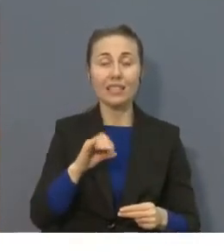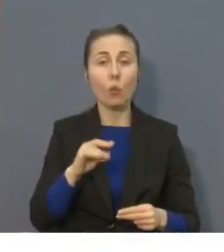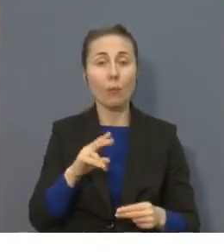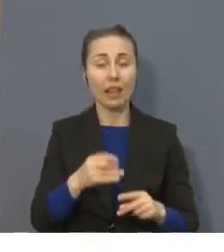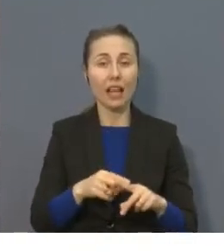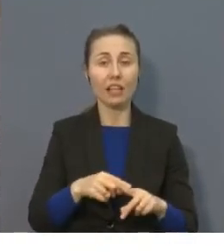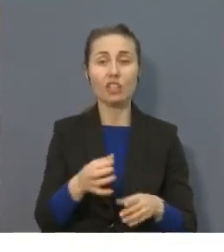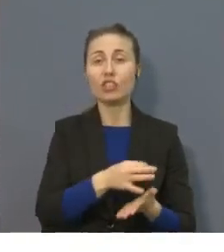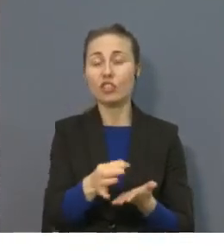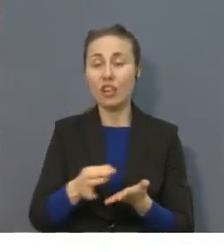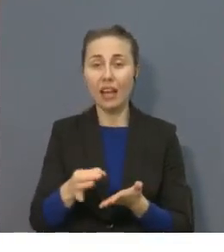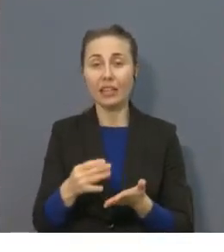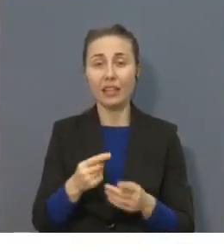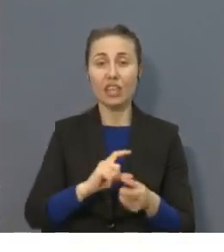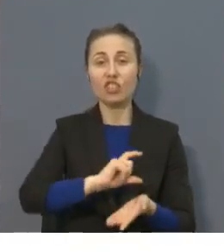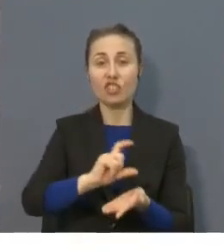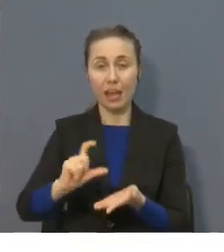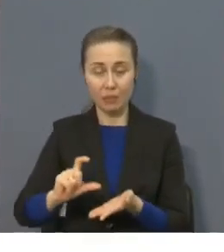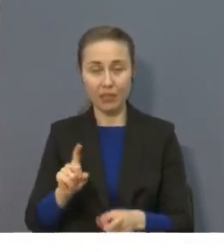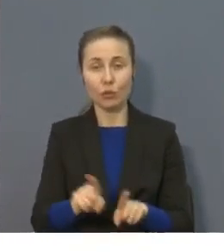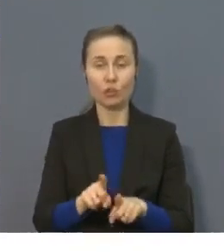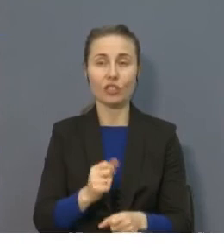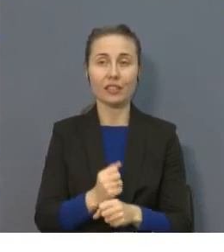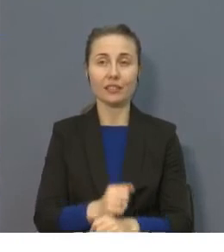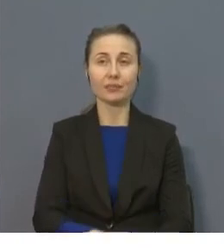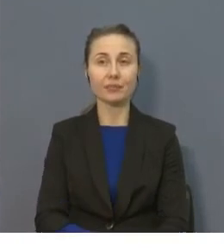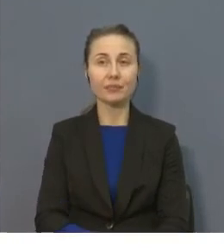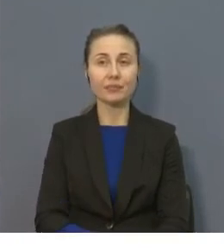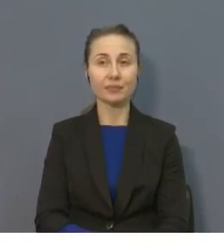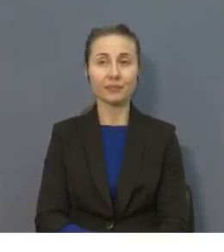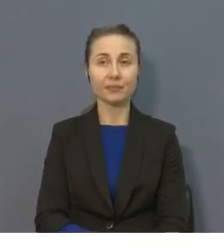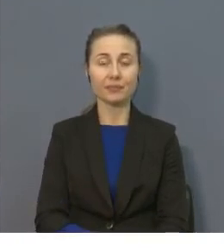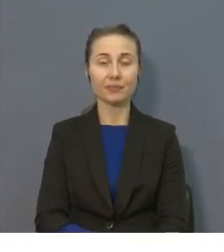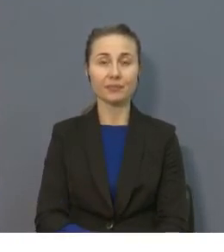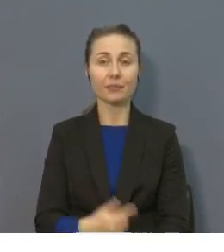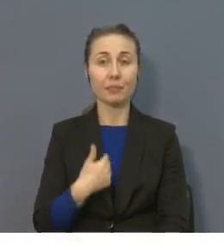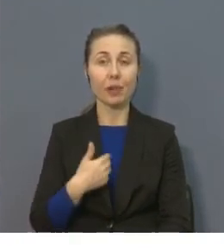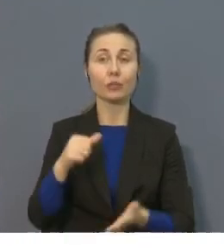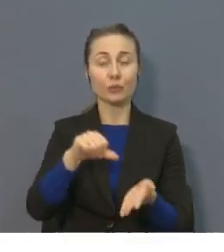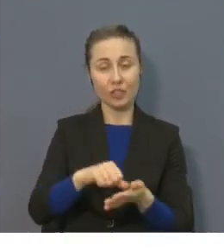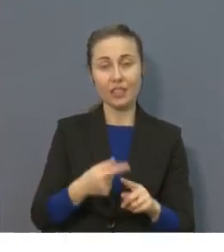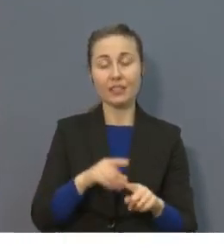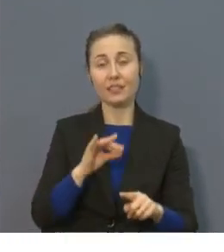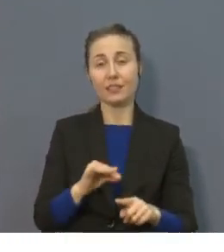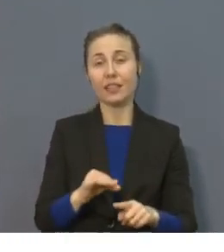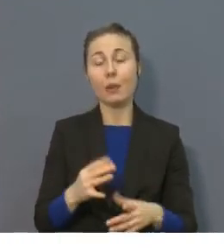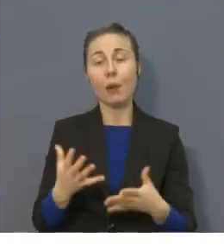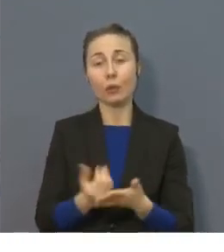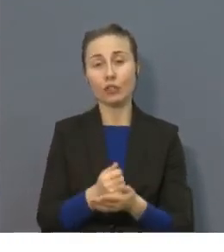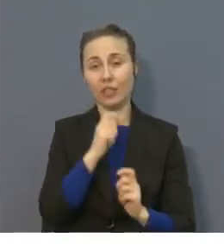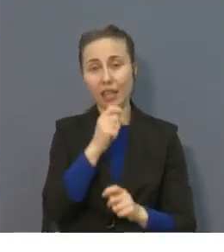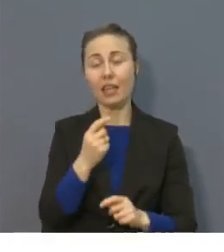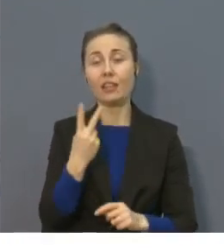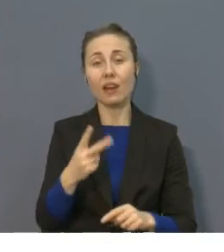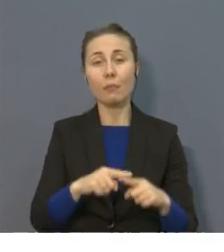айналысады. Тоғызқұмалақ, дойбы және шахмат. Мы участвовали в данный момент. Біз екі халықаралық сайысқа